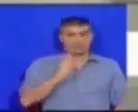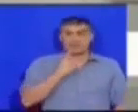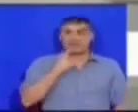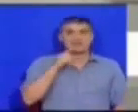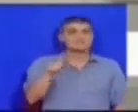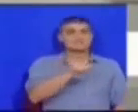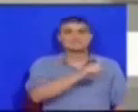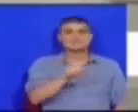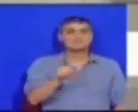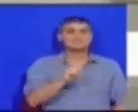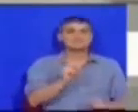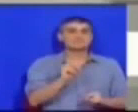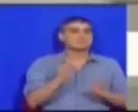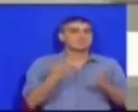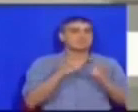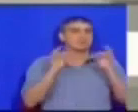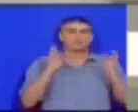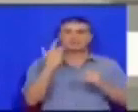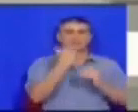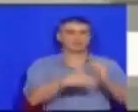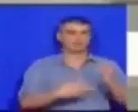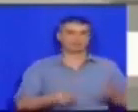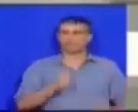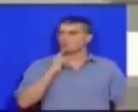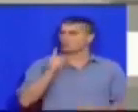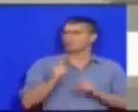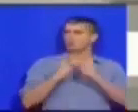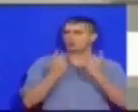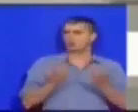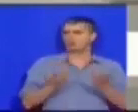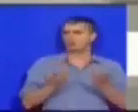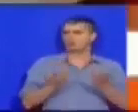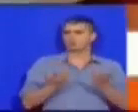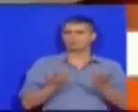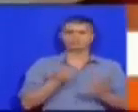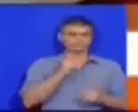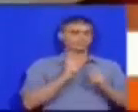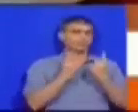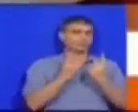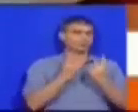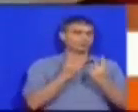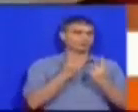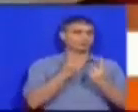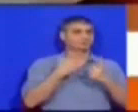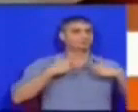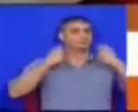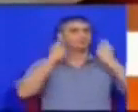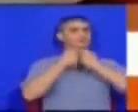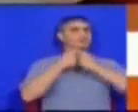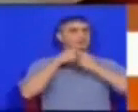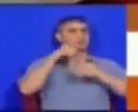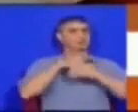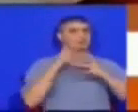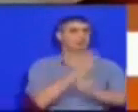להצביע מאיפה היא מתחילה ואיפה היא נגמרת. אז אולי זה מתרחש כך, תראה, מתרחש כך שבעצם התרבות הארגונית